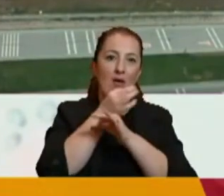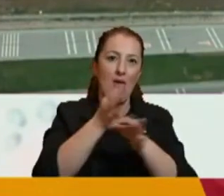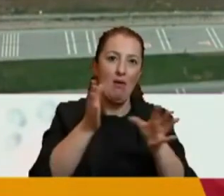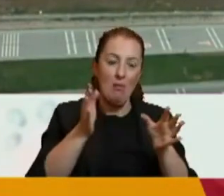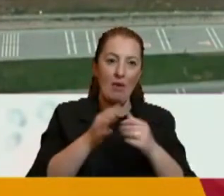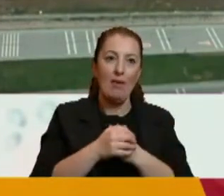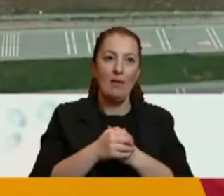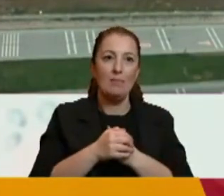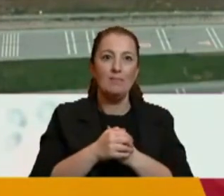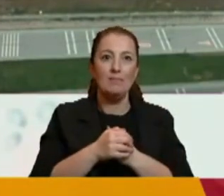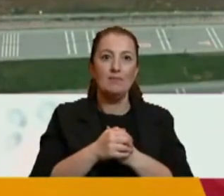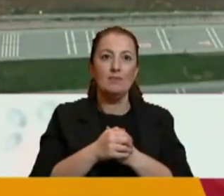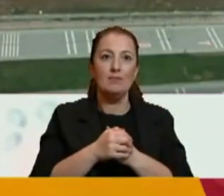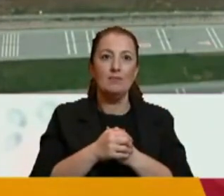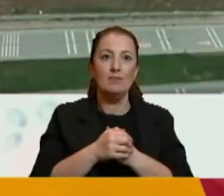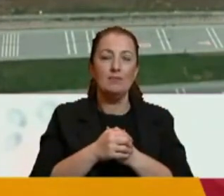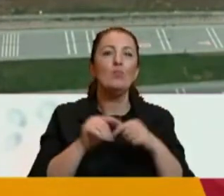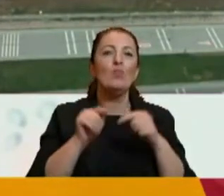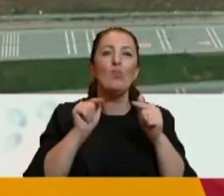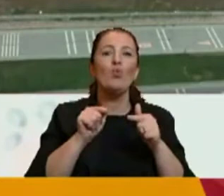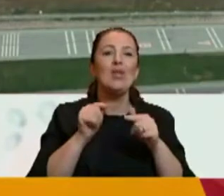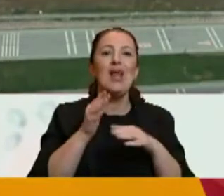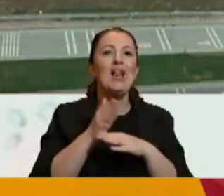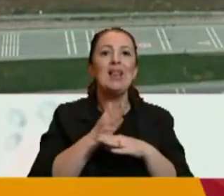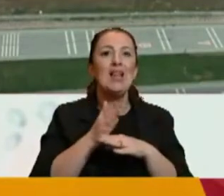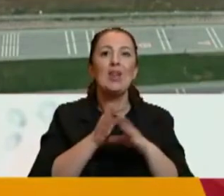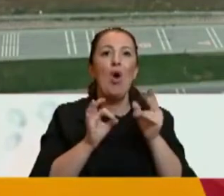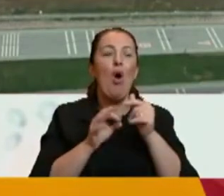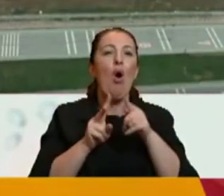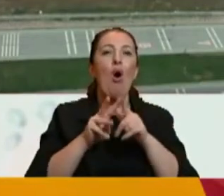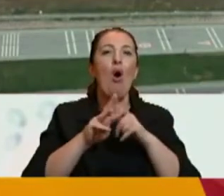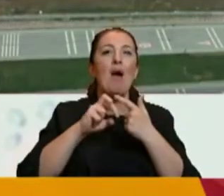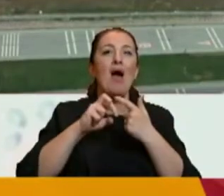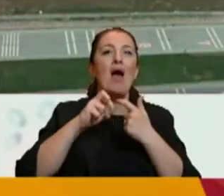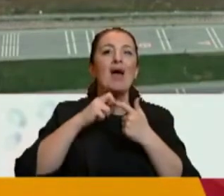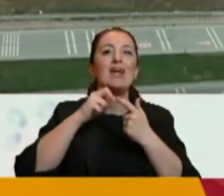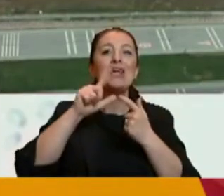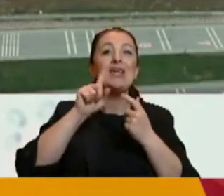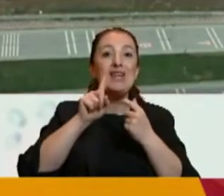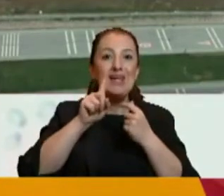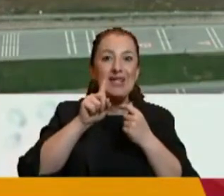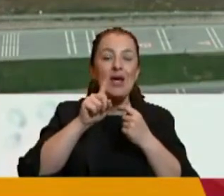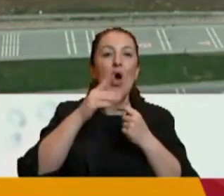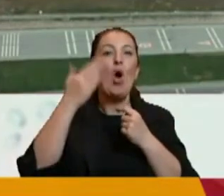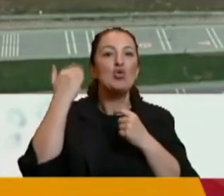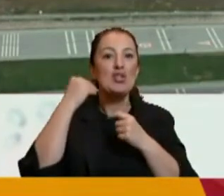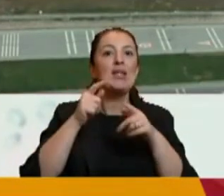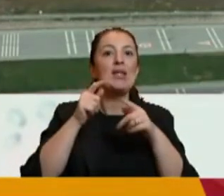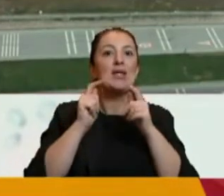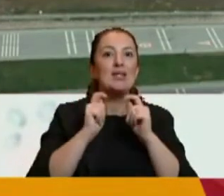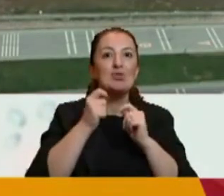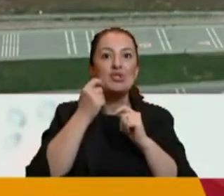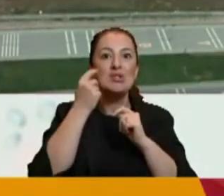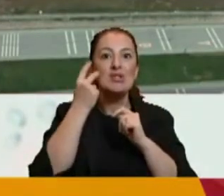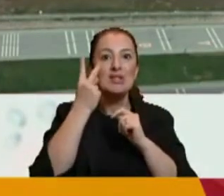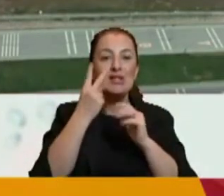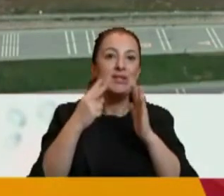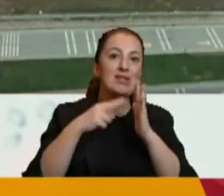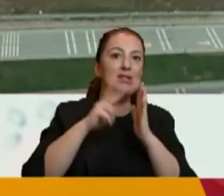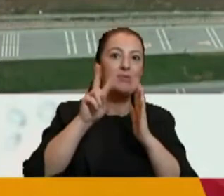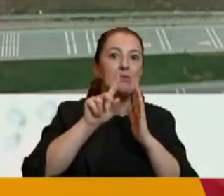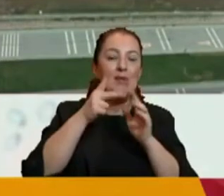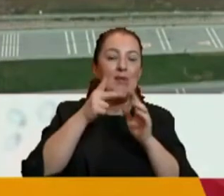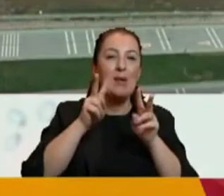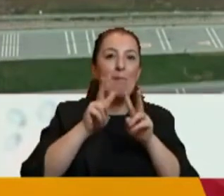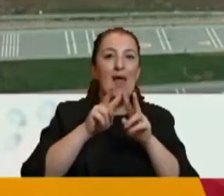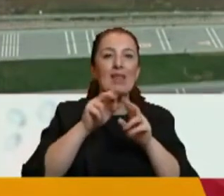vereyim bu Bunun amacı Ömer bu şekilde daha önceden yapılmış iki tane 20 bin metreküp